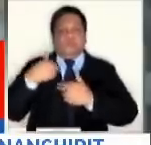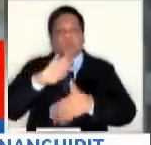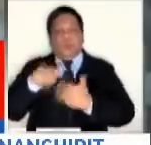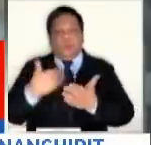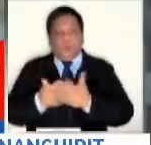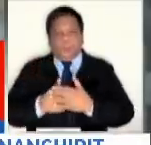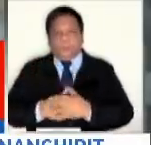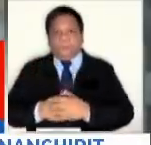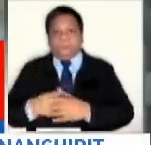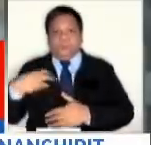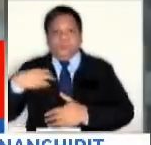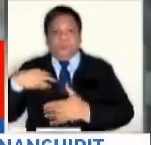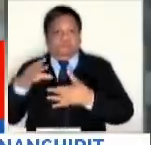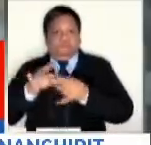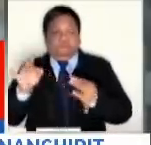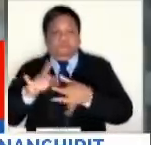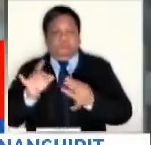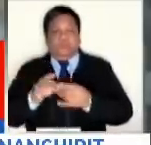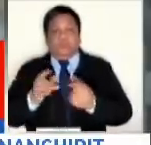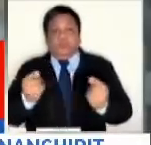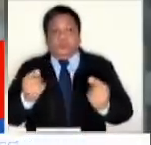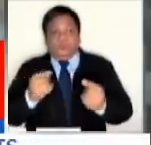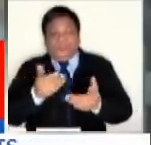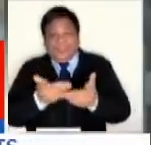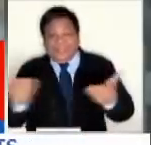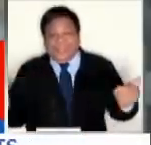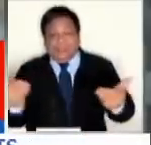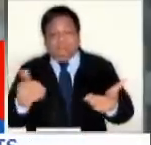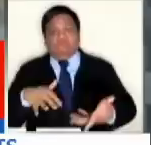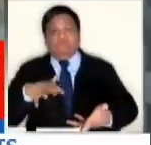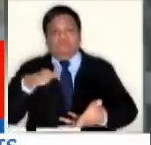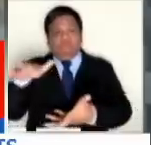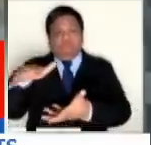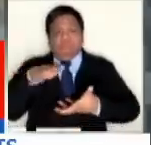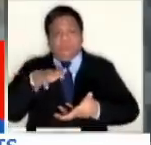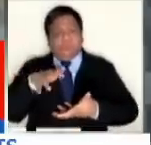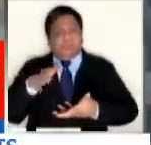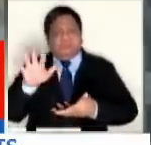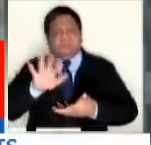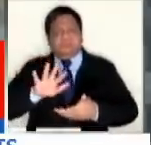ay pinipick up niya dito banda somewhere in